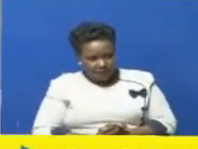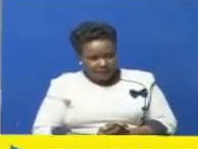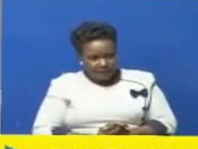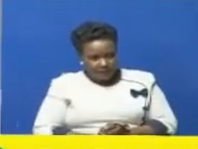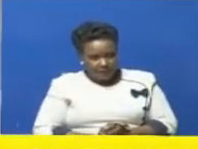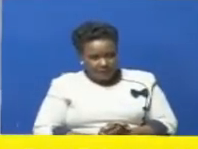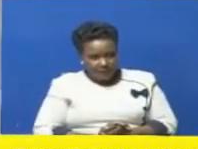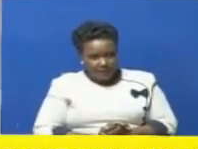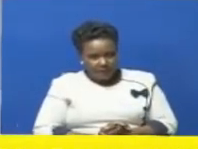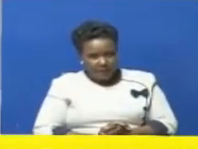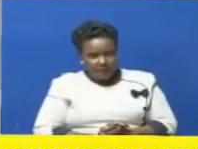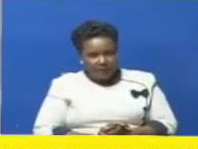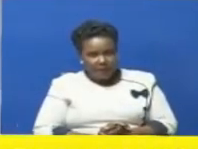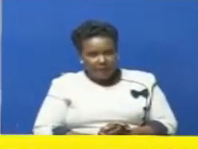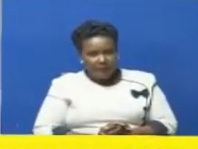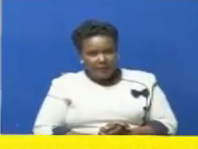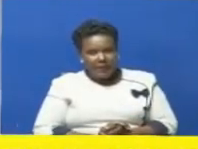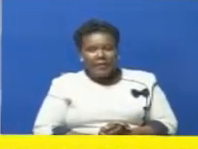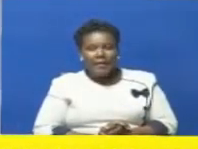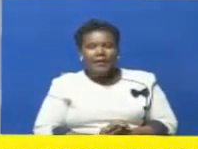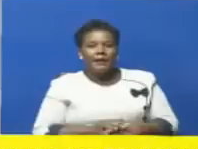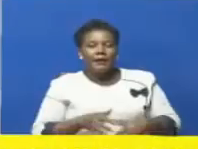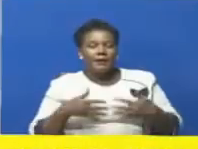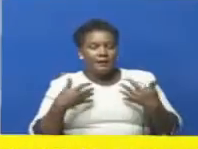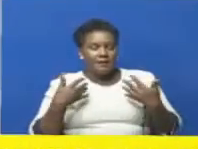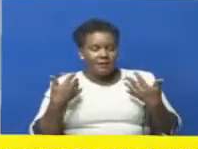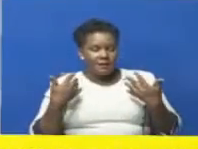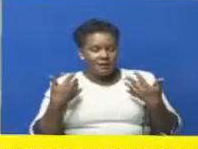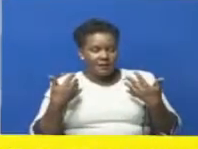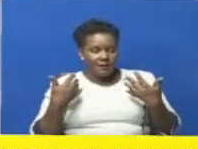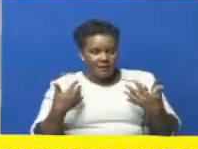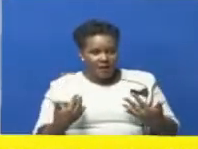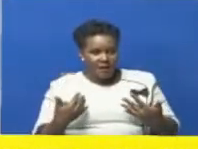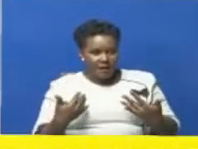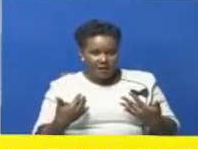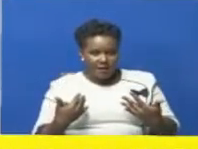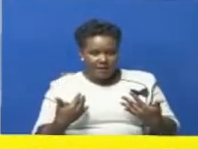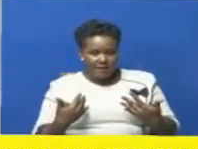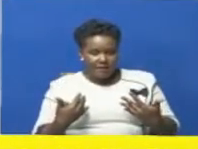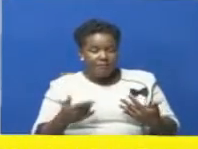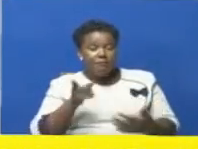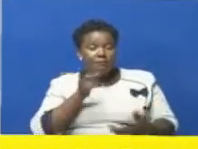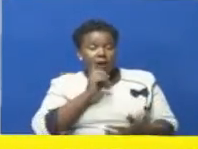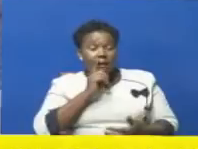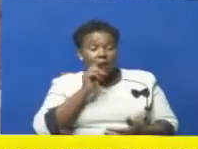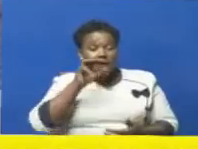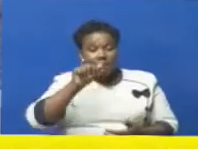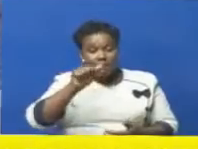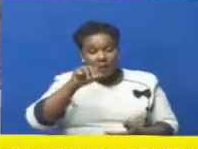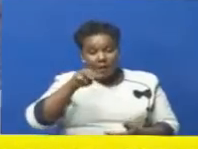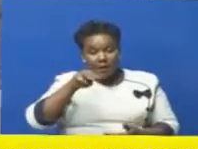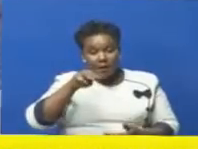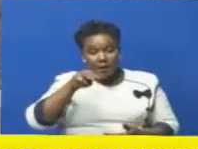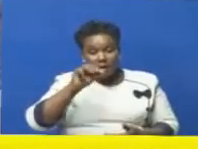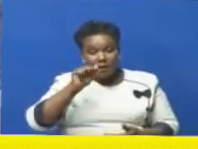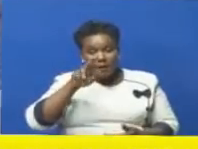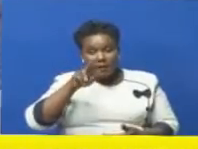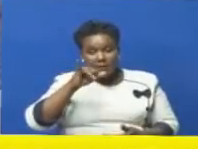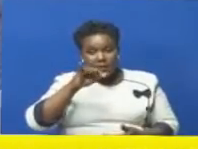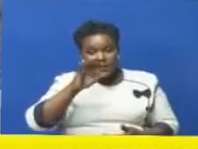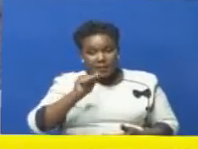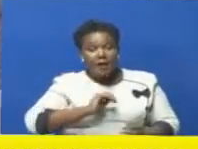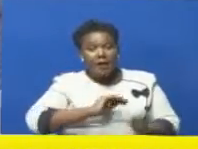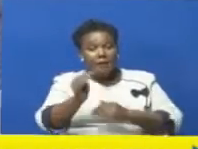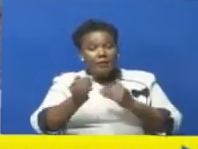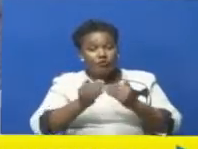Maria analitumia, na mwaka 2004 analirudisha serikalini. Kwa nini analirudisha? Ni kwa sababu ile hali aliyoijenga ya